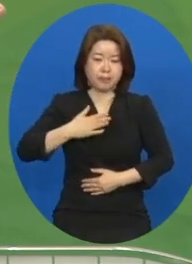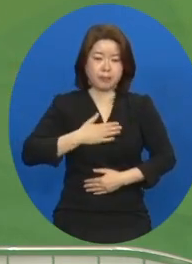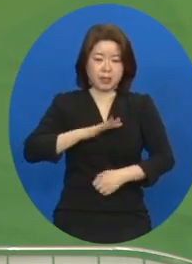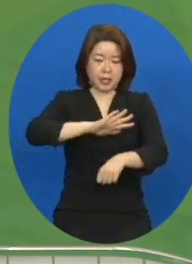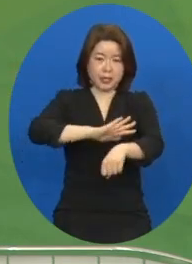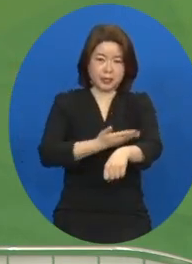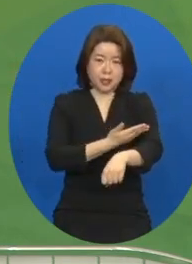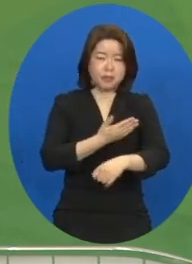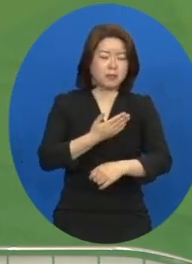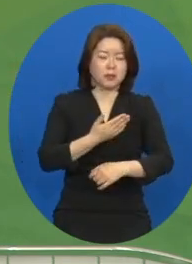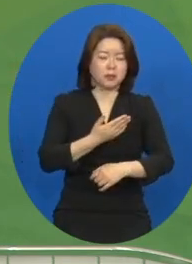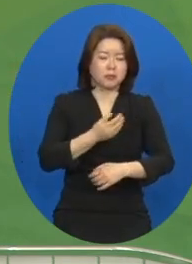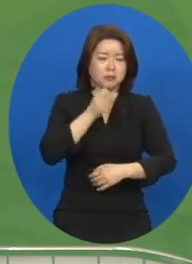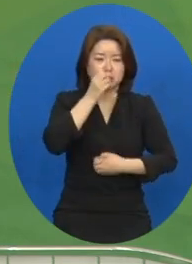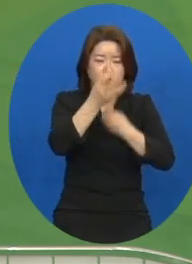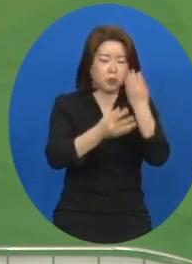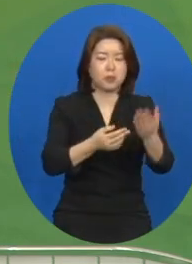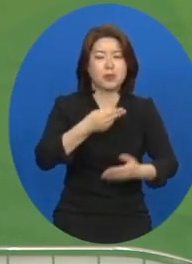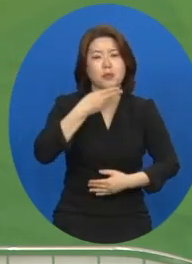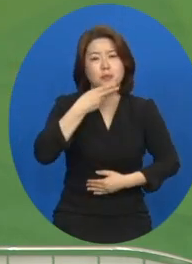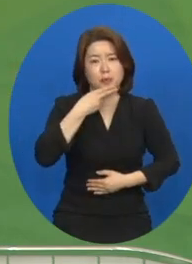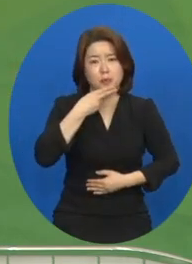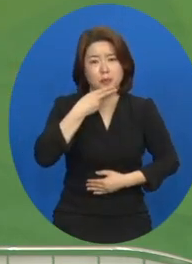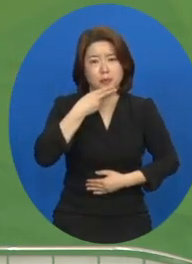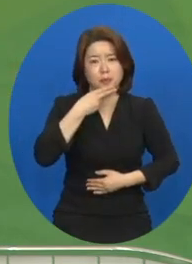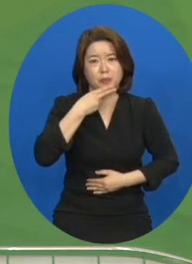잘못했다고 말 안 했어요.